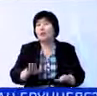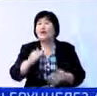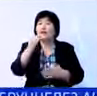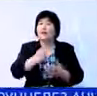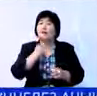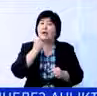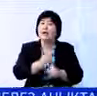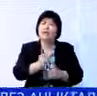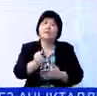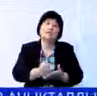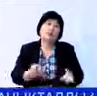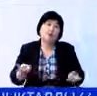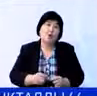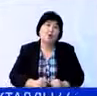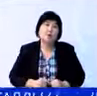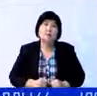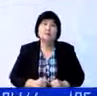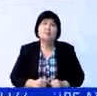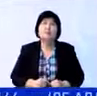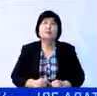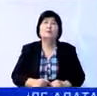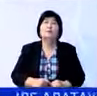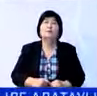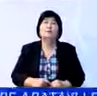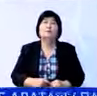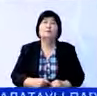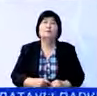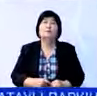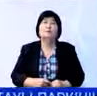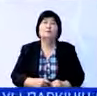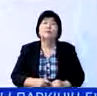талаптарды қатаң сақтау. Азамат Әуесхан, Бөгенбай Абасилов, Тосқан Сәтбай, Қызылорда телеарнасы.